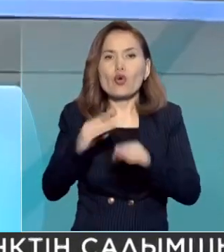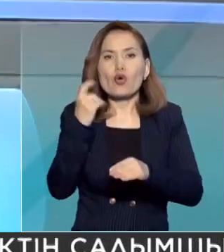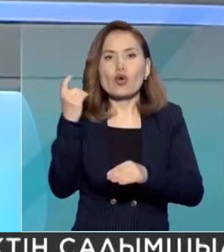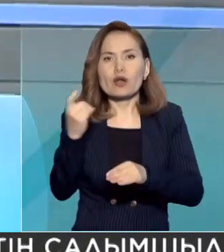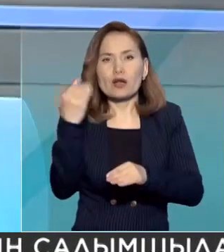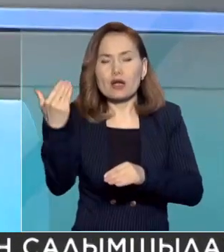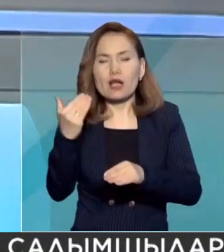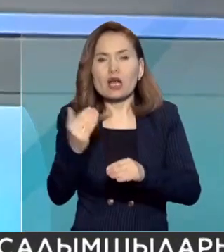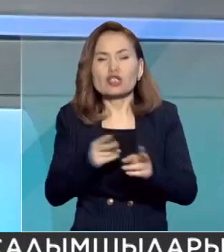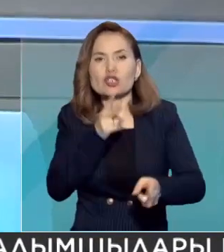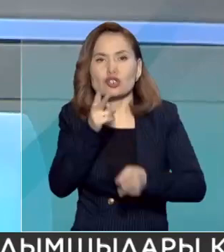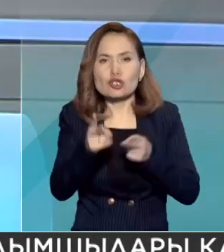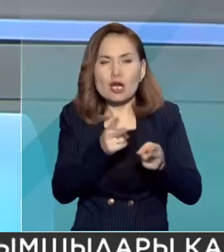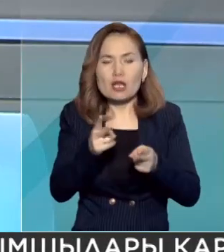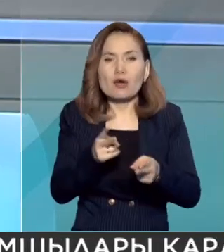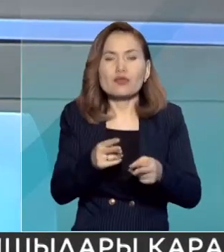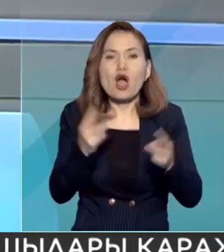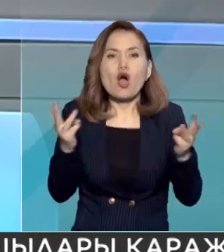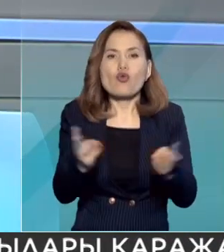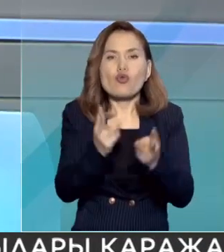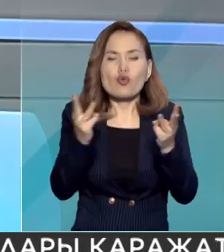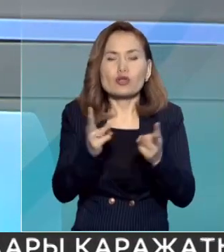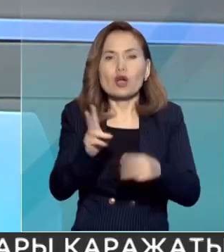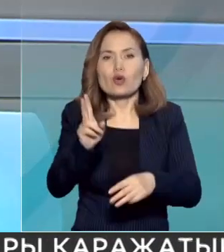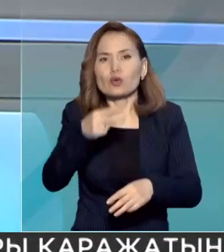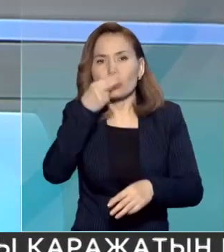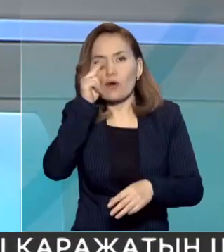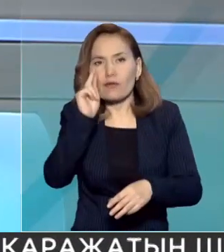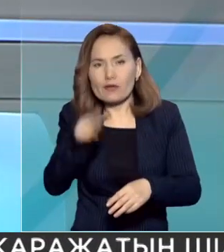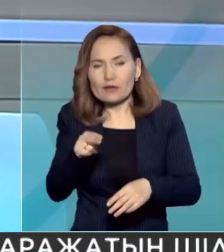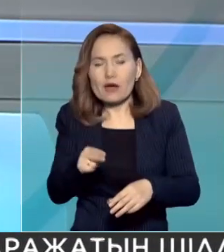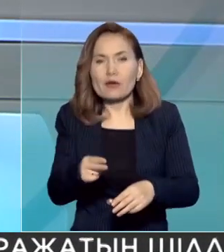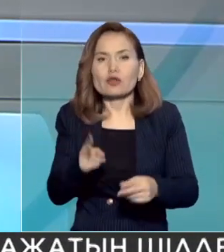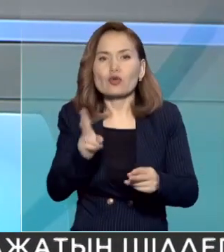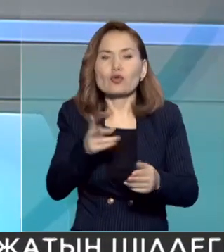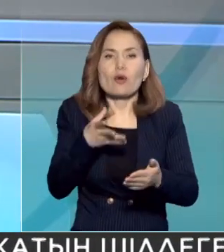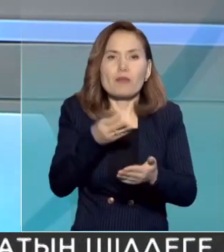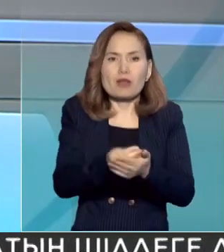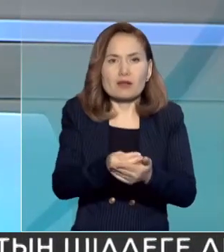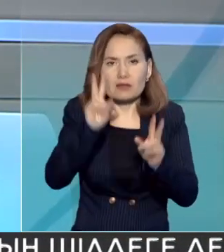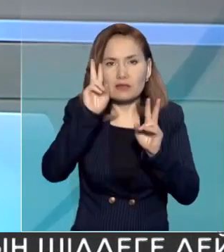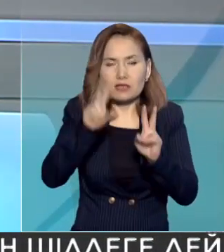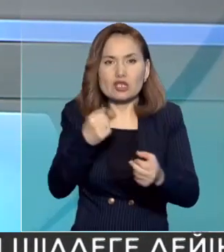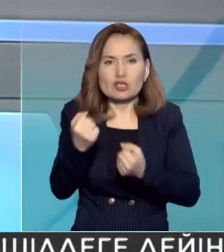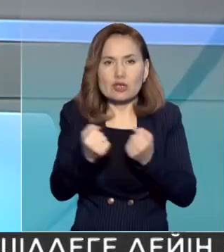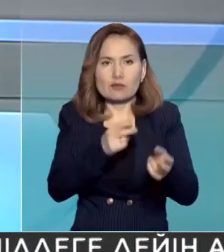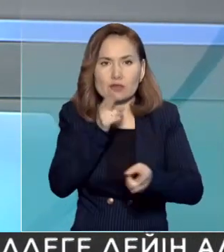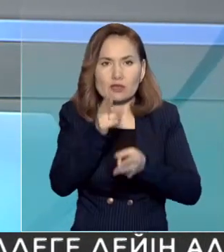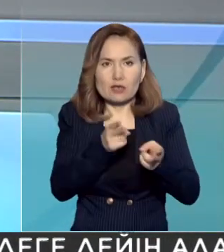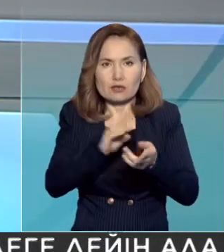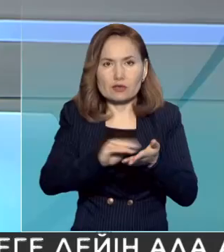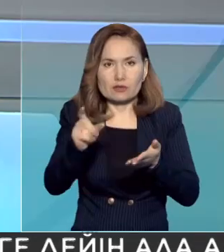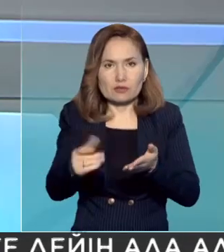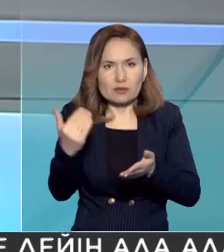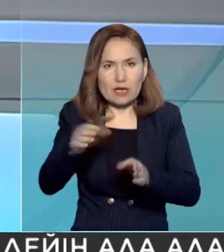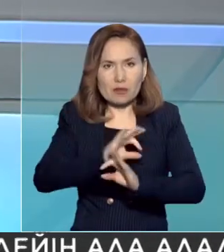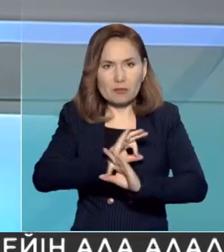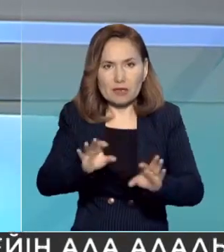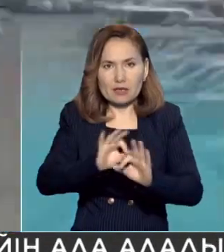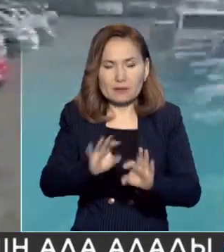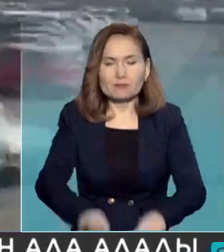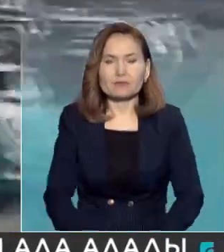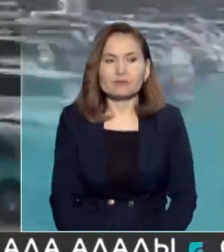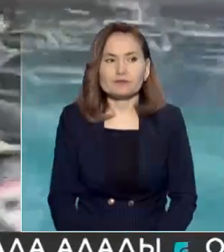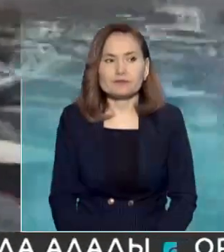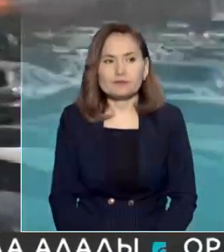келген шығынды кімнен талап етерін білмейді. Қаладағы өрт оқиғалары неге жиілеп кеткенін өңірдегі тілшіміз Эльмира Каленова біліп келген еді.